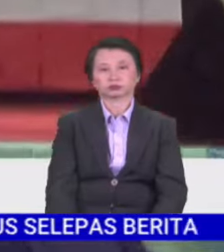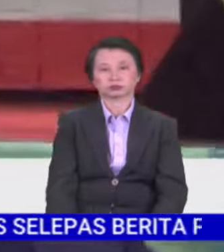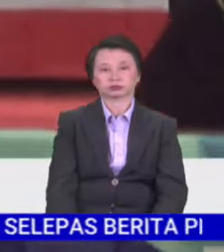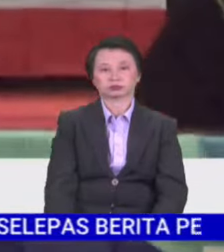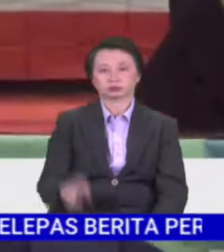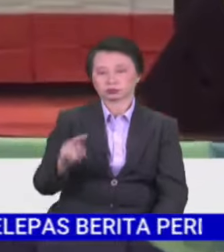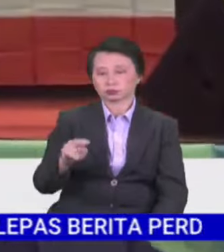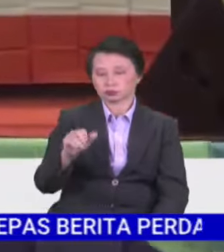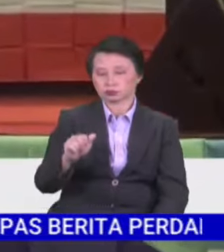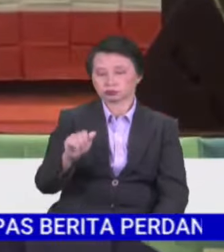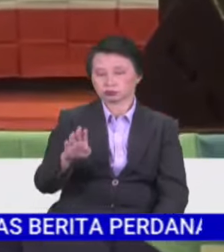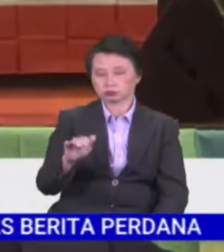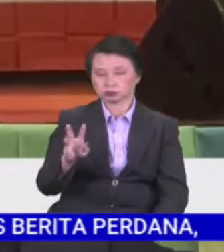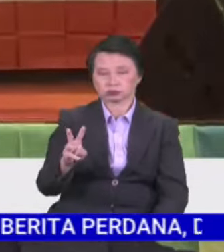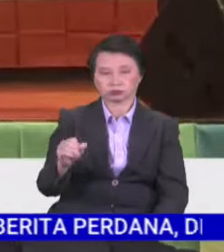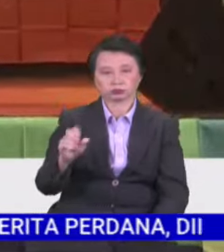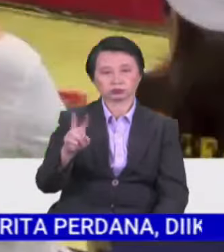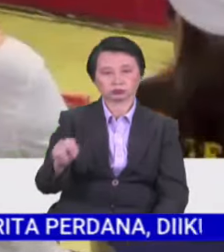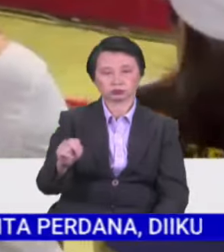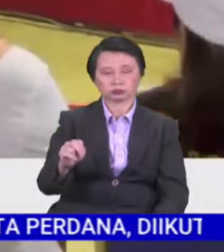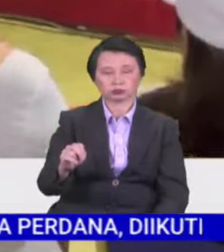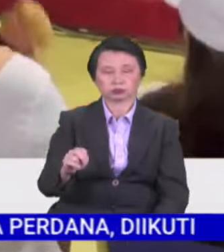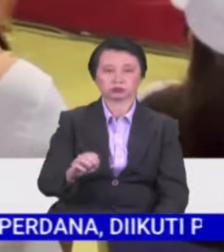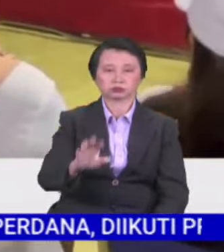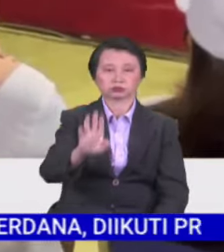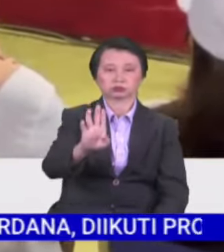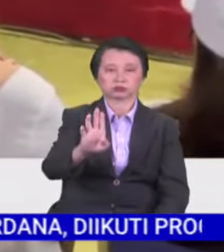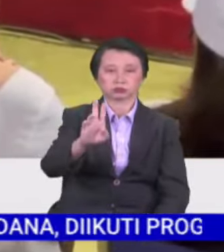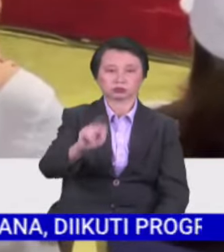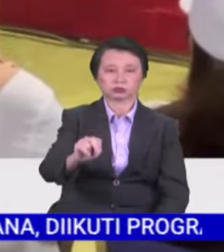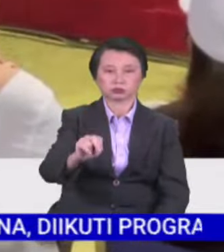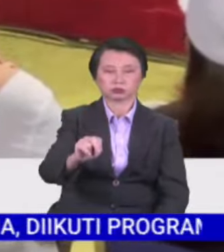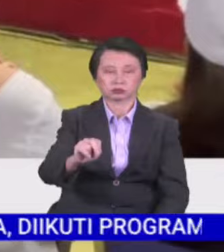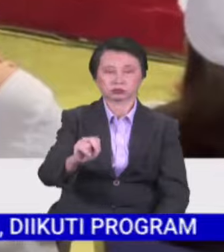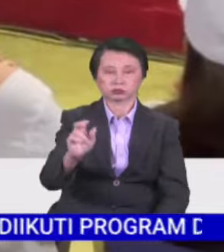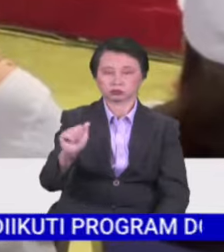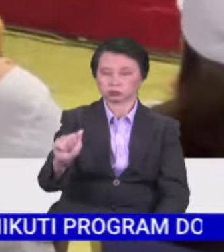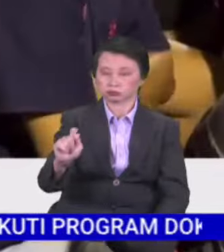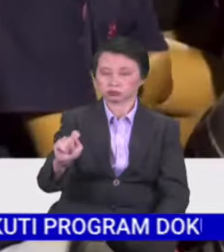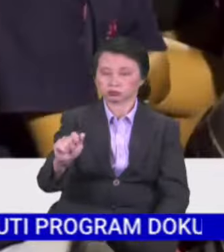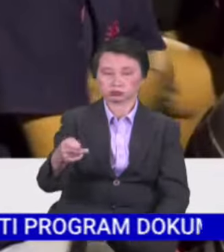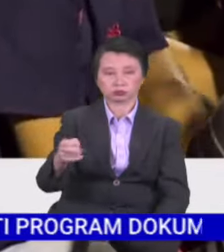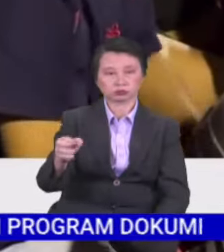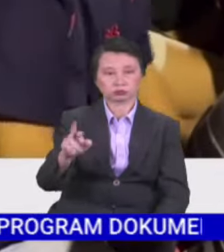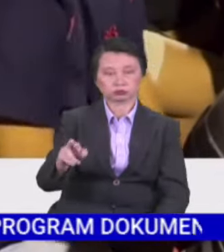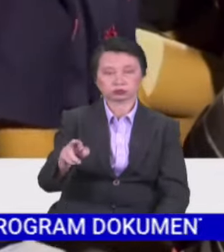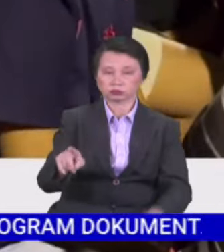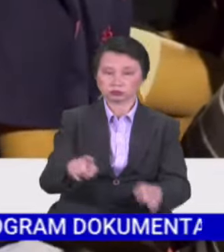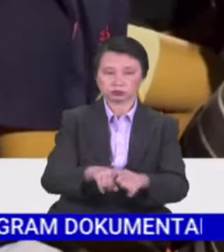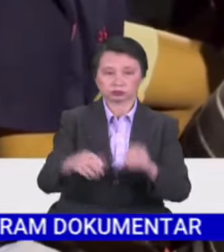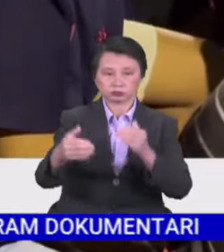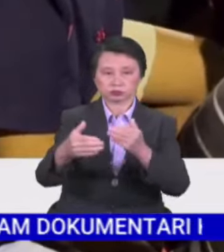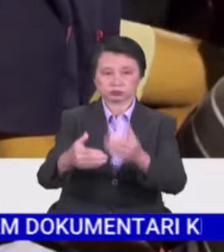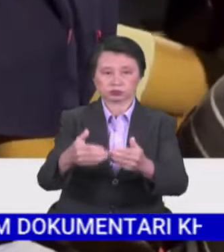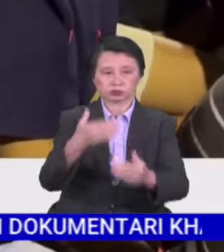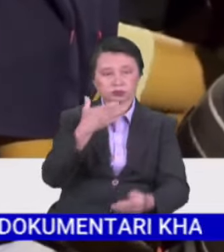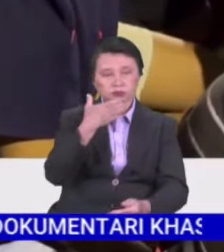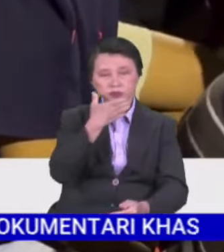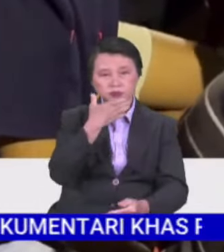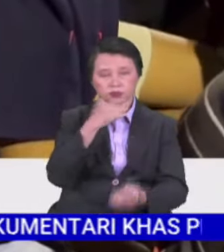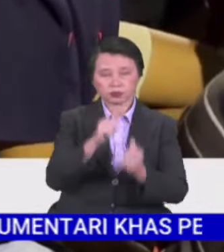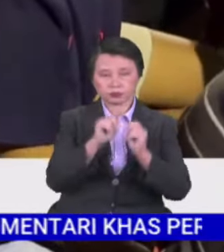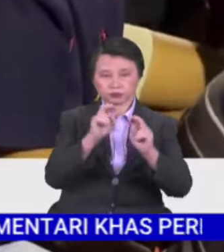di Nabawan, calon Barisan Nasional Parlimen Pensiangan, Dato' Arthur Joseph Kurup, terus mendekati pengundi muda